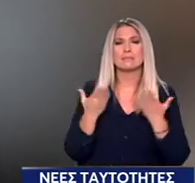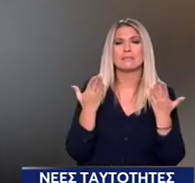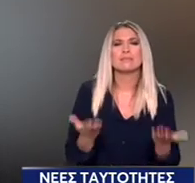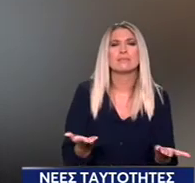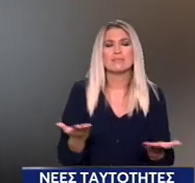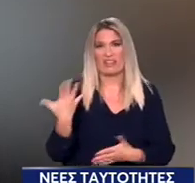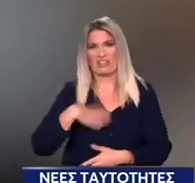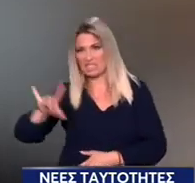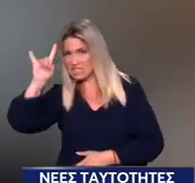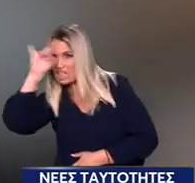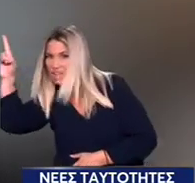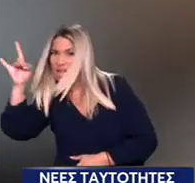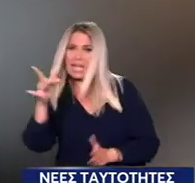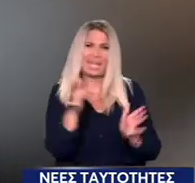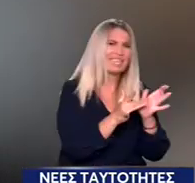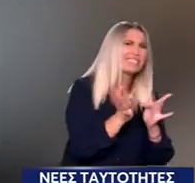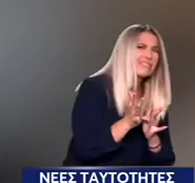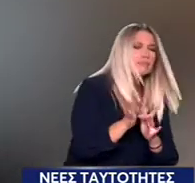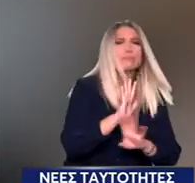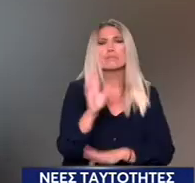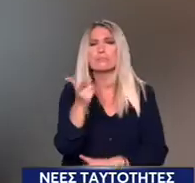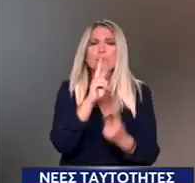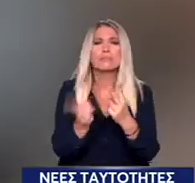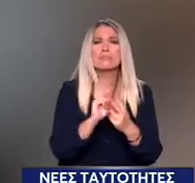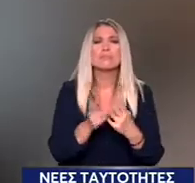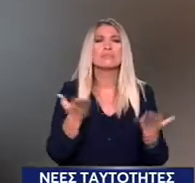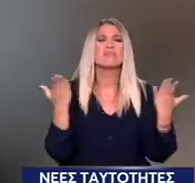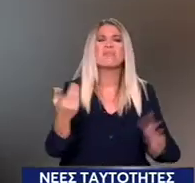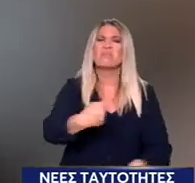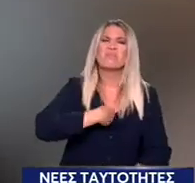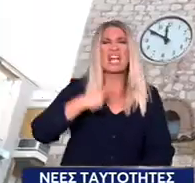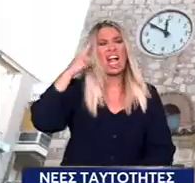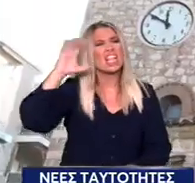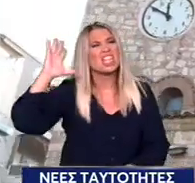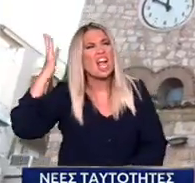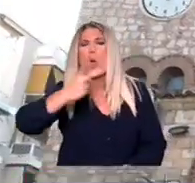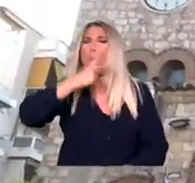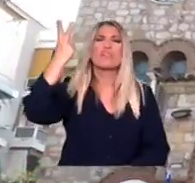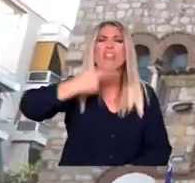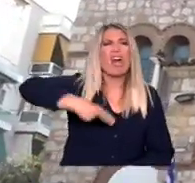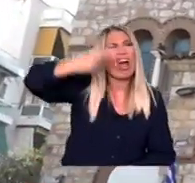ή το Χριστό. Δεν υπάρχει άλλος δρόμος. Πέστε με τρελή, πέστε με ό,τι θέλετε.